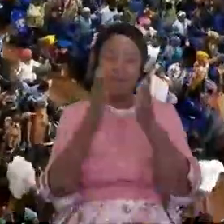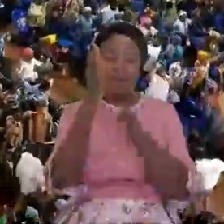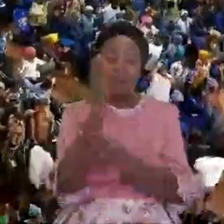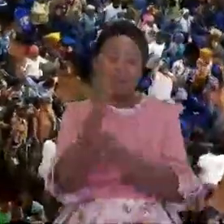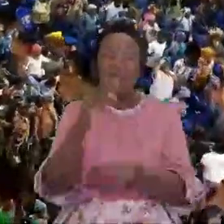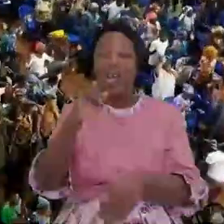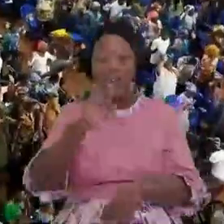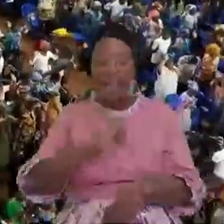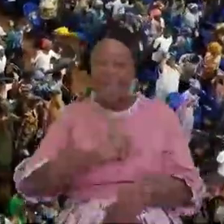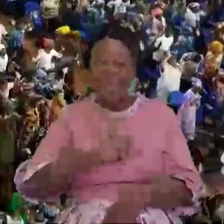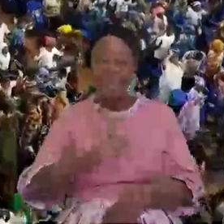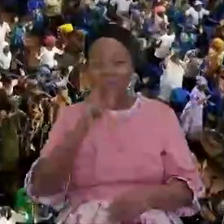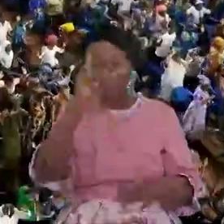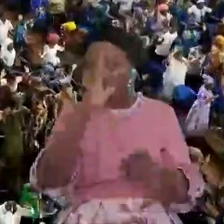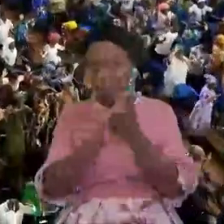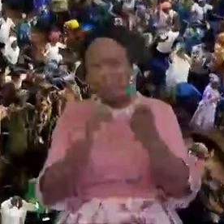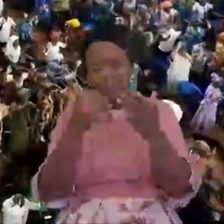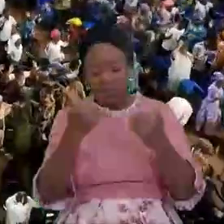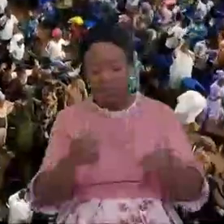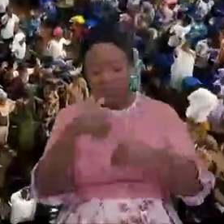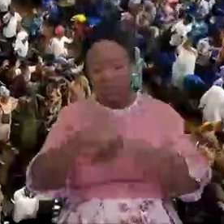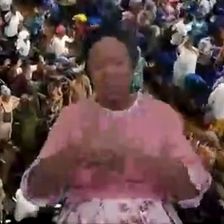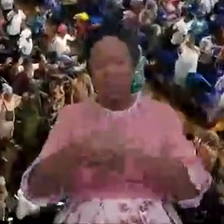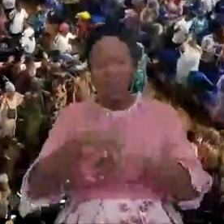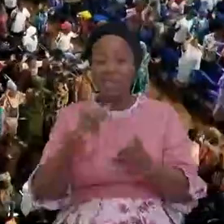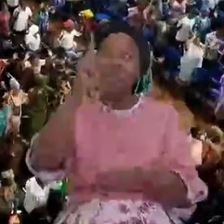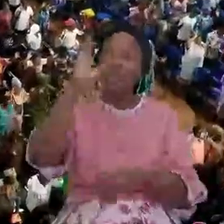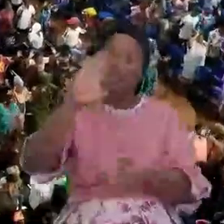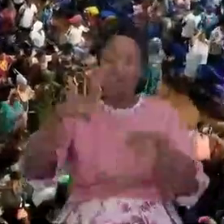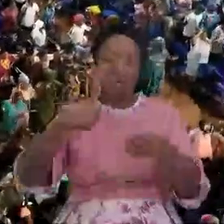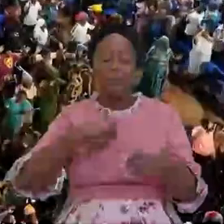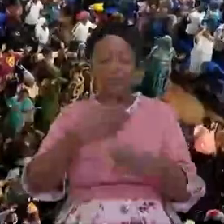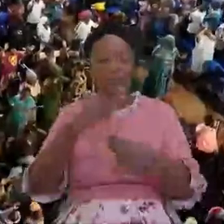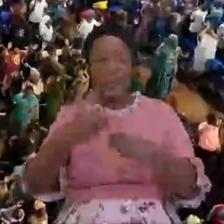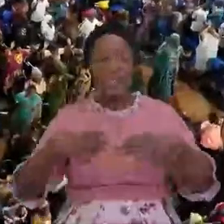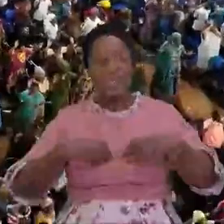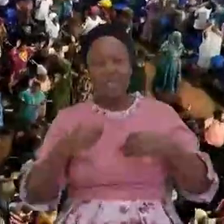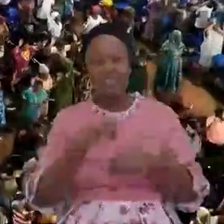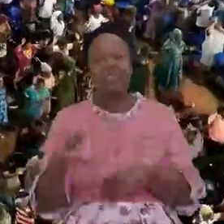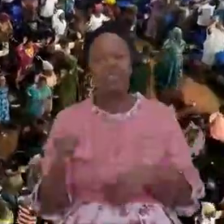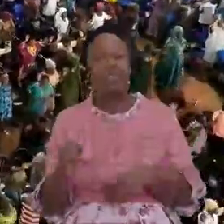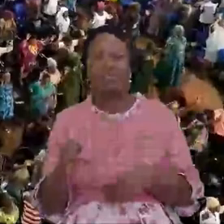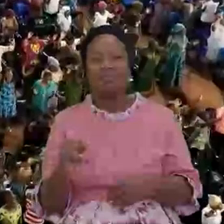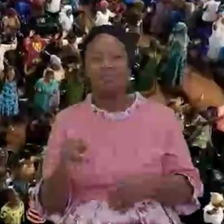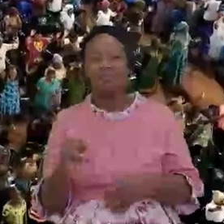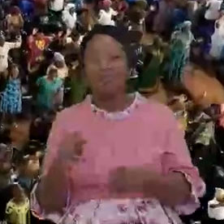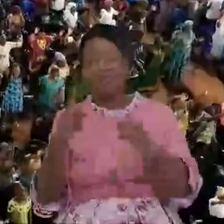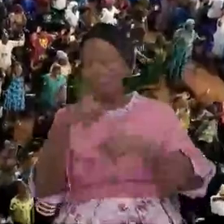Lève ta main. Je crois ce soir qu'il me donnera la guérison